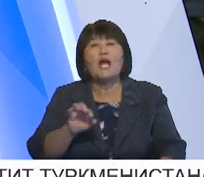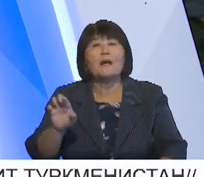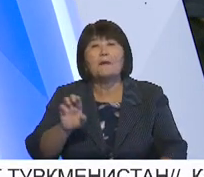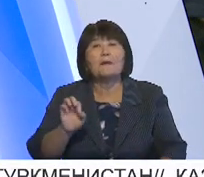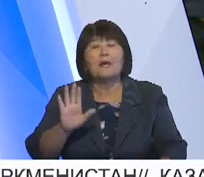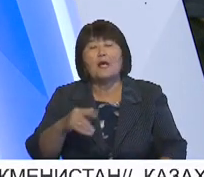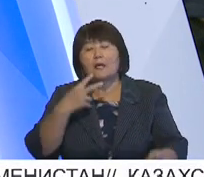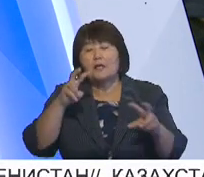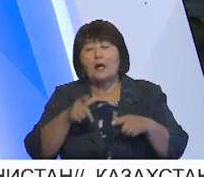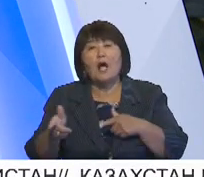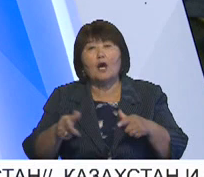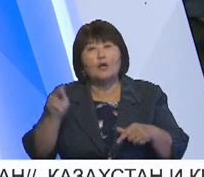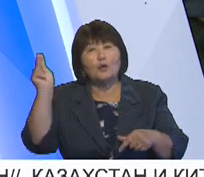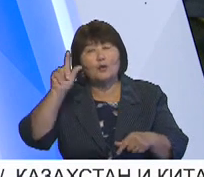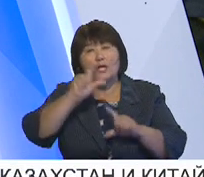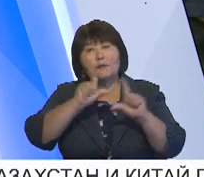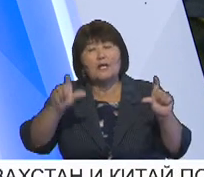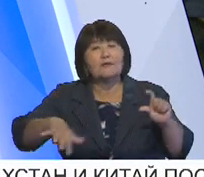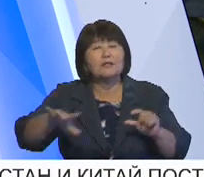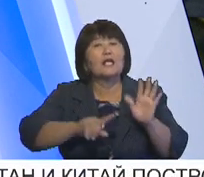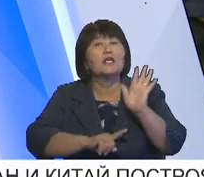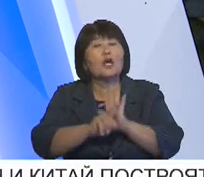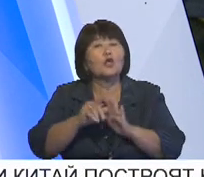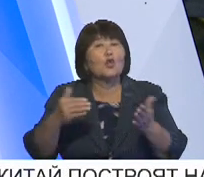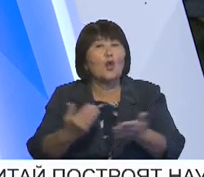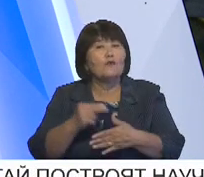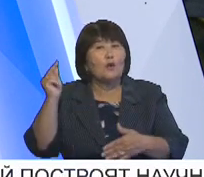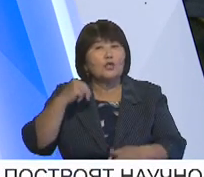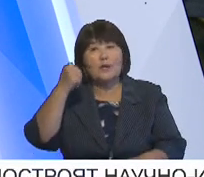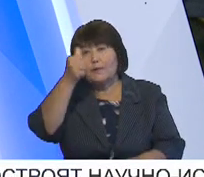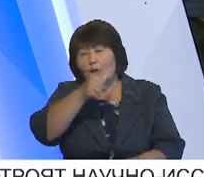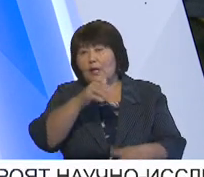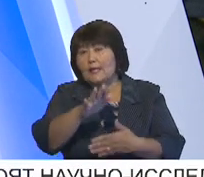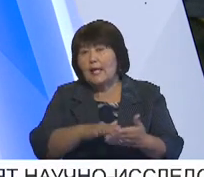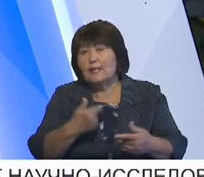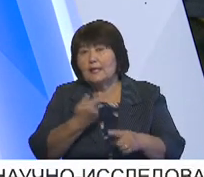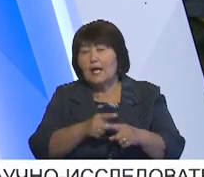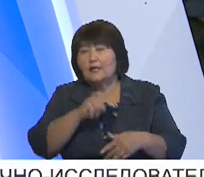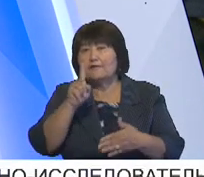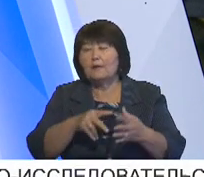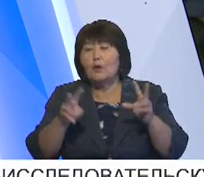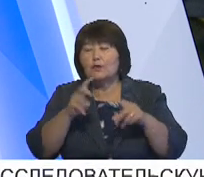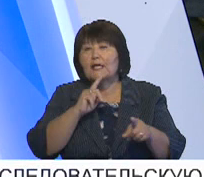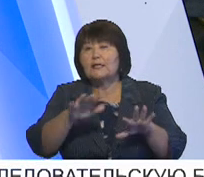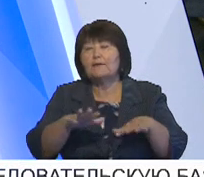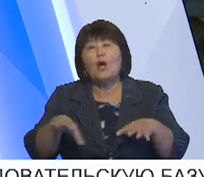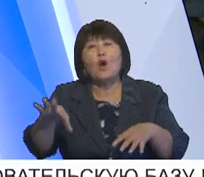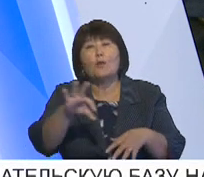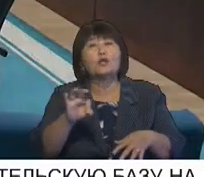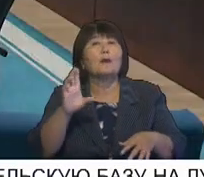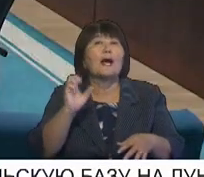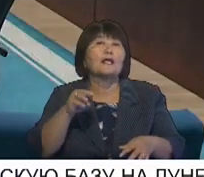рассмотрен вопрос готовности учебных заведений страны к началу нового учебного года. Далее данный вопрос был рассмотрен на совещании в областном